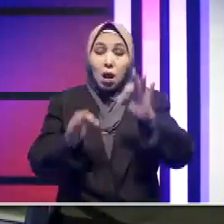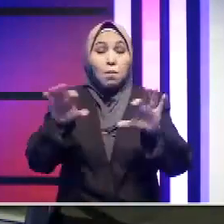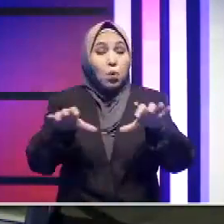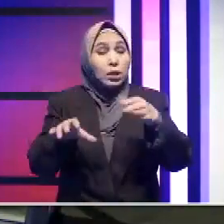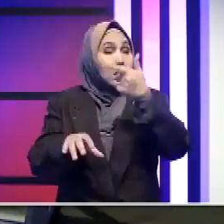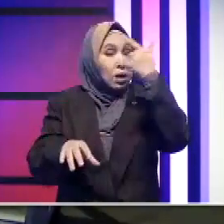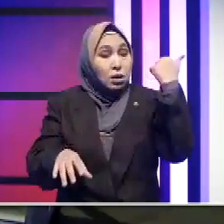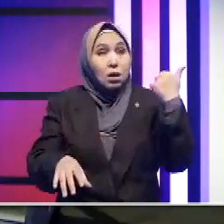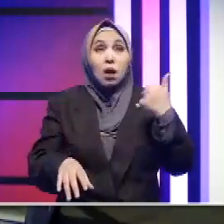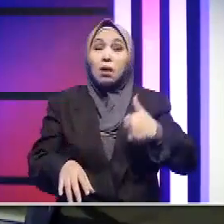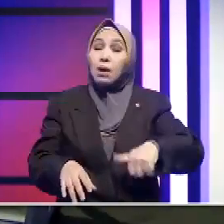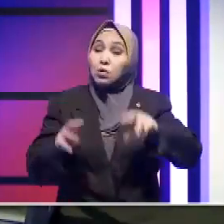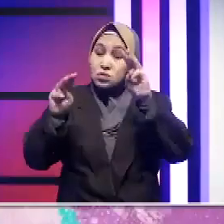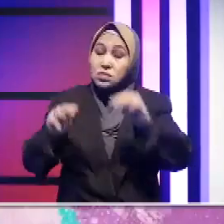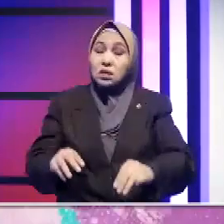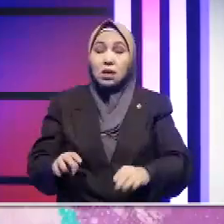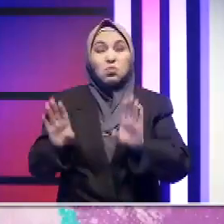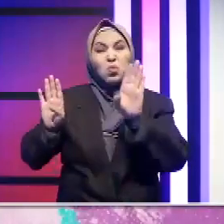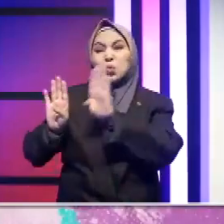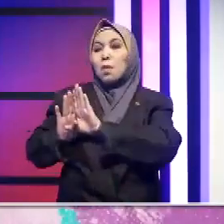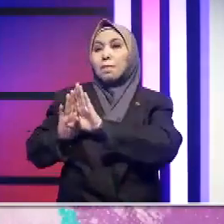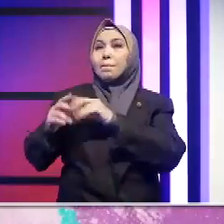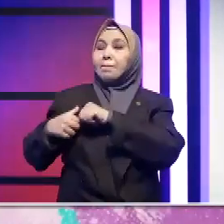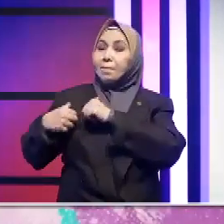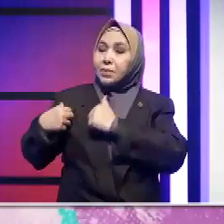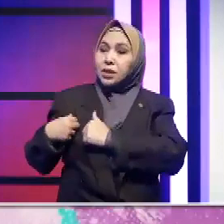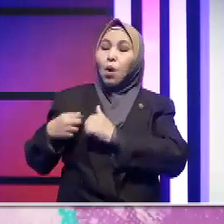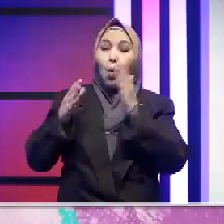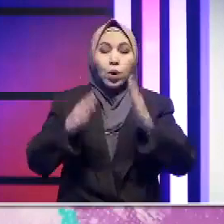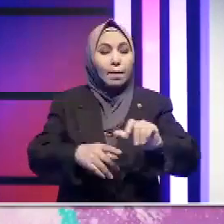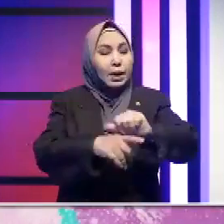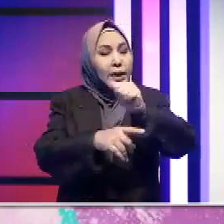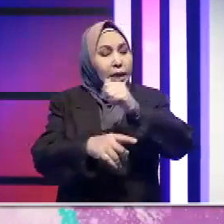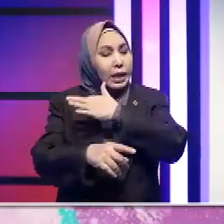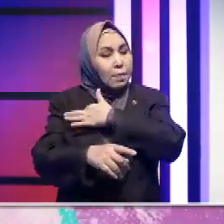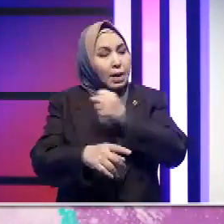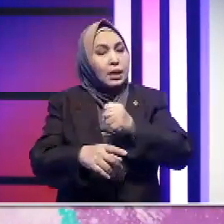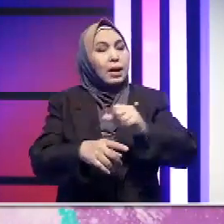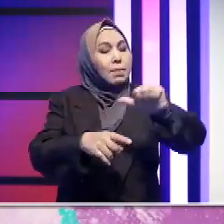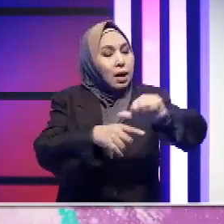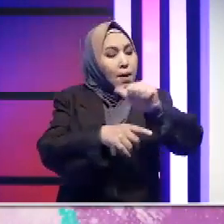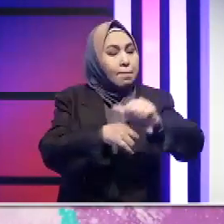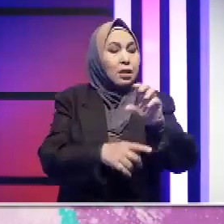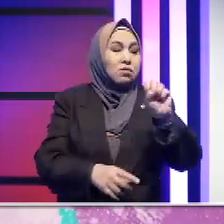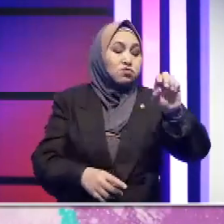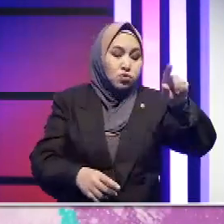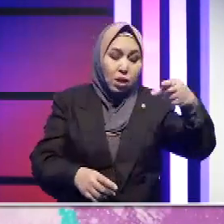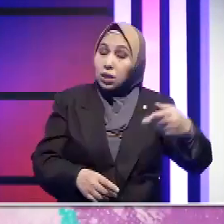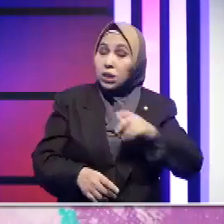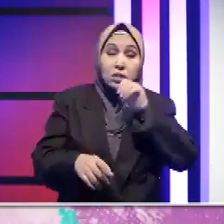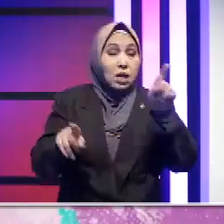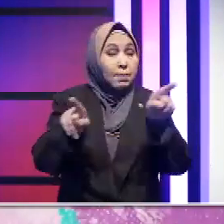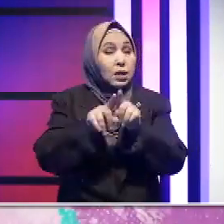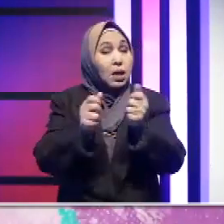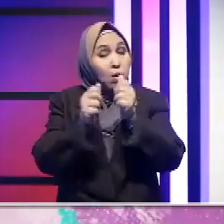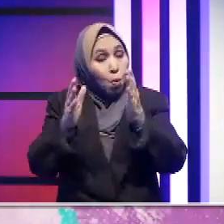dia membutuhkan hati kita Dan Allah menyukai orang beriman beramal saleh ini tak Samuel dengan orang yang buat kejahatan kalau dalam